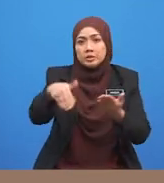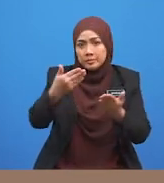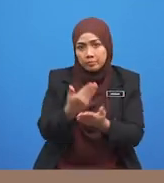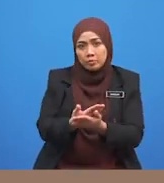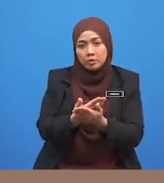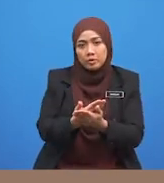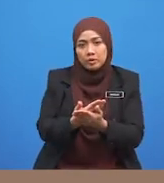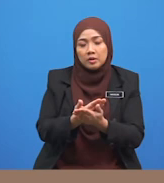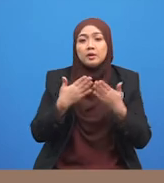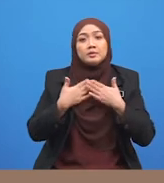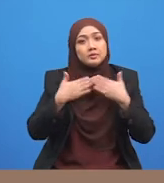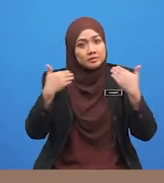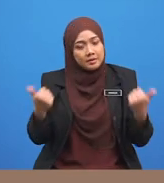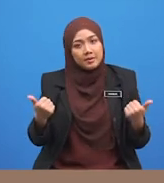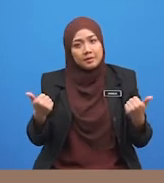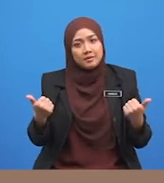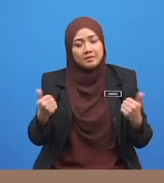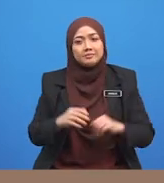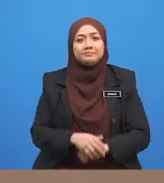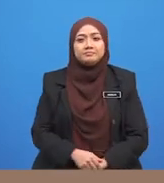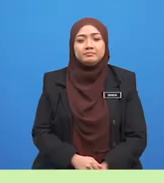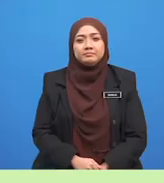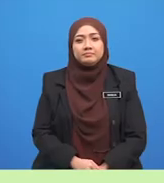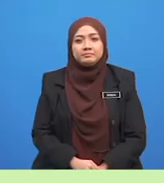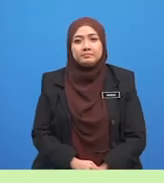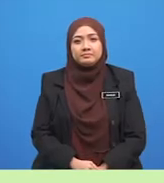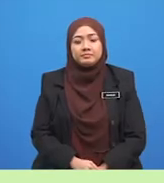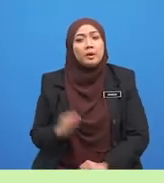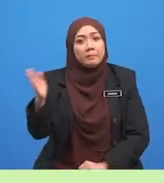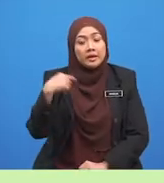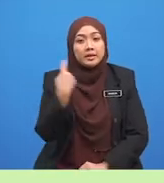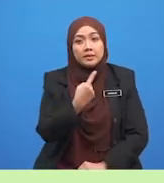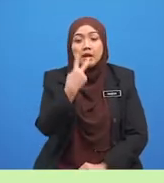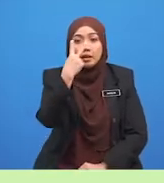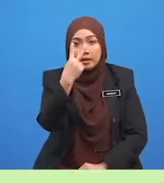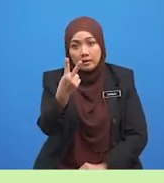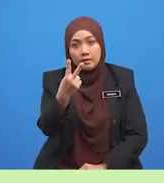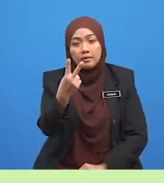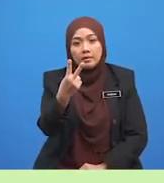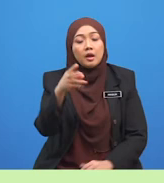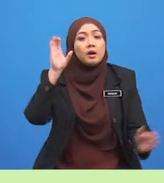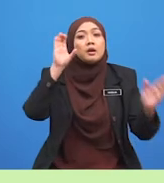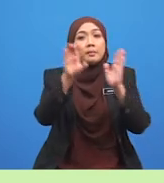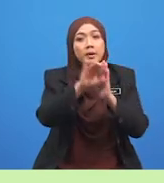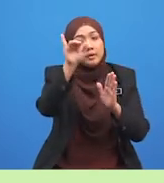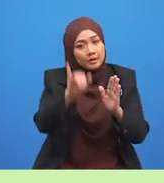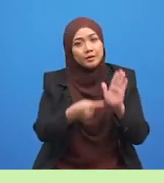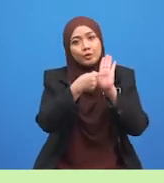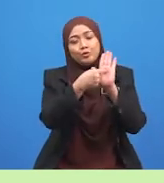sekalian berada dalam keadaan sihat sentiasa. Mari kita lihat paparan cikgu yang